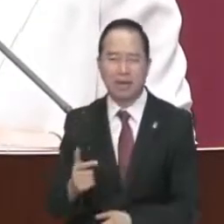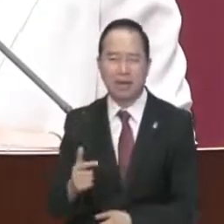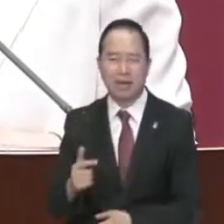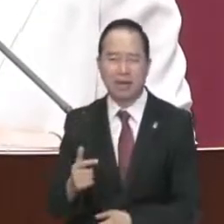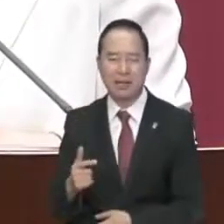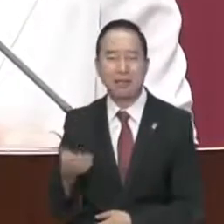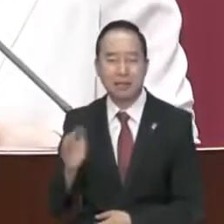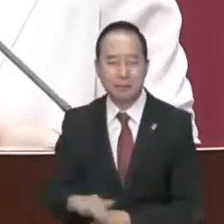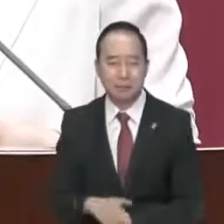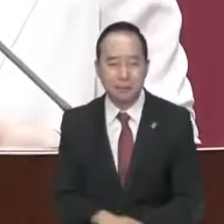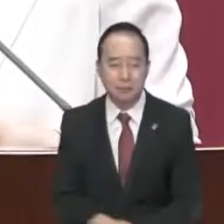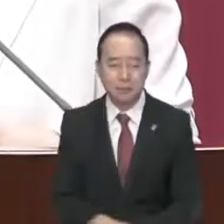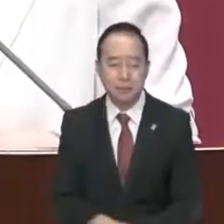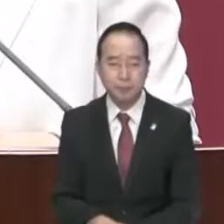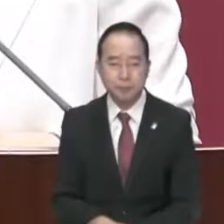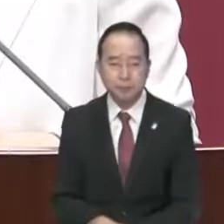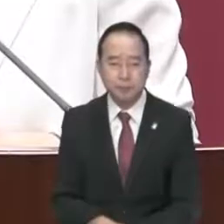어쨌든지 간에